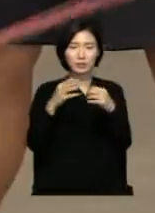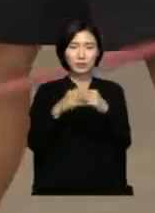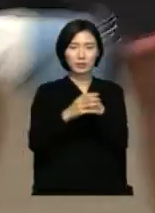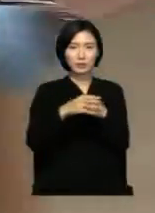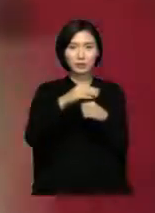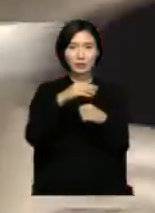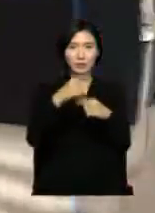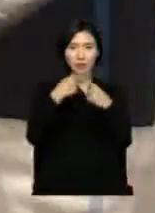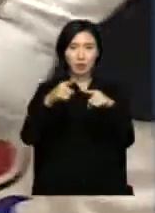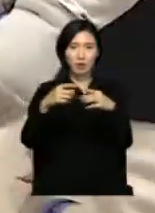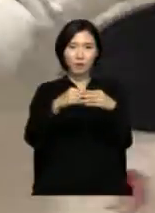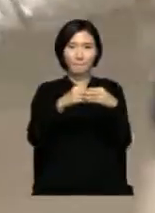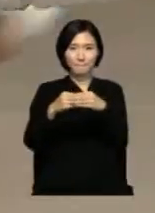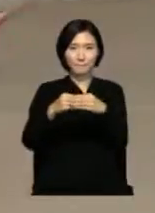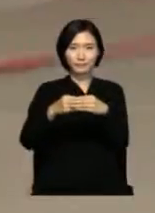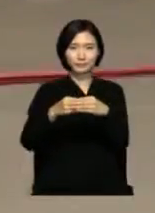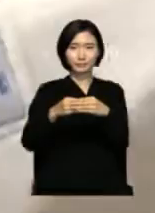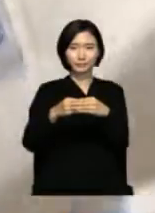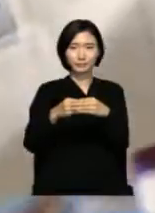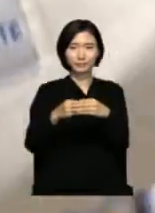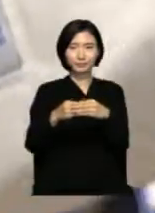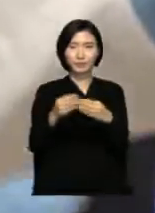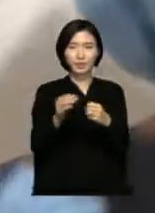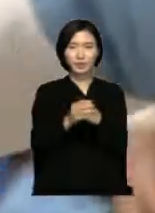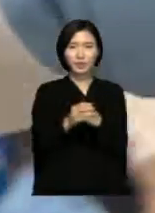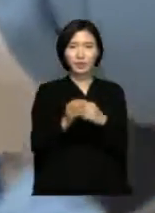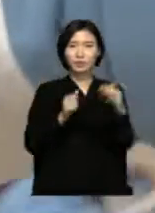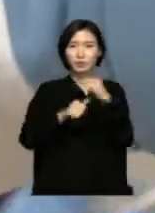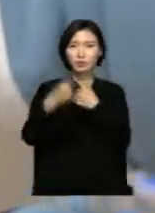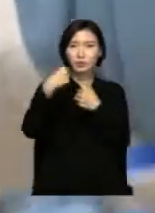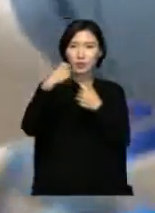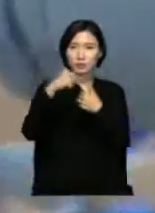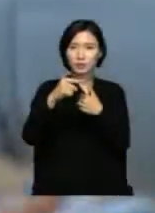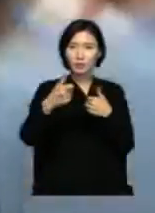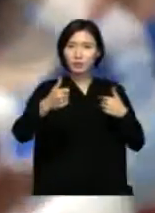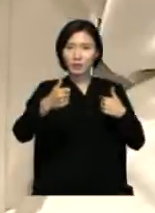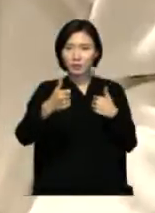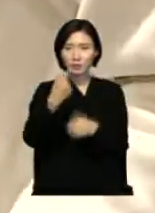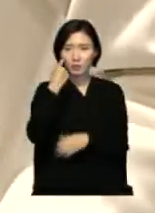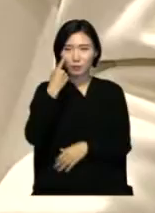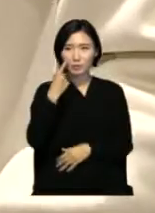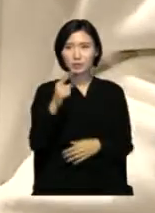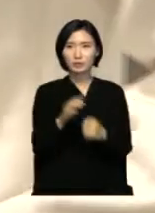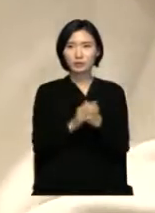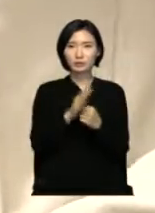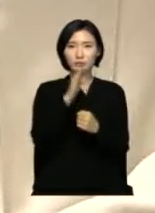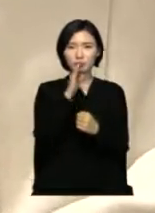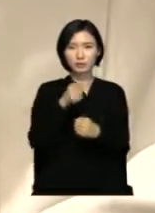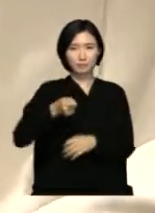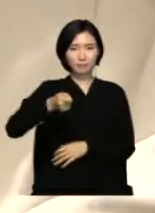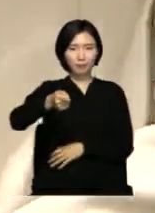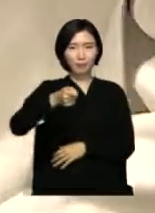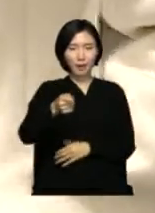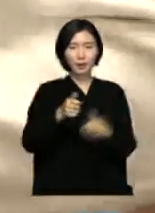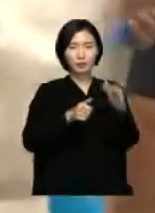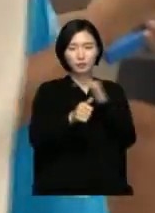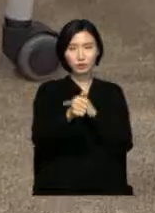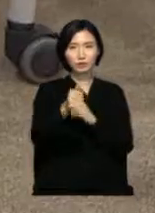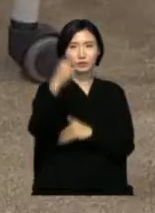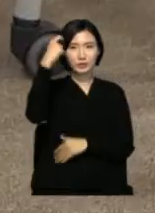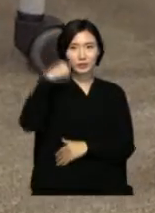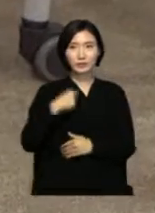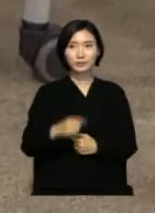전장비 검을고 선수들이 가르쳐주는 동작을 하나하나 따라하니 진짜로 싱 선수가 된 것